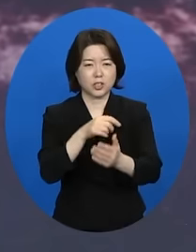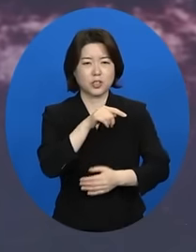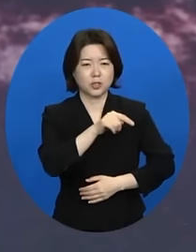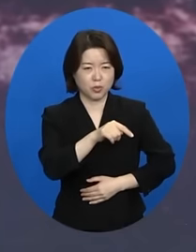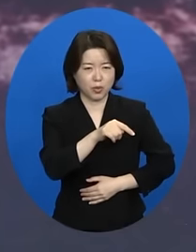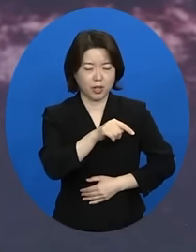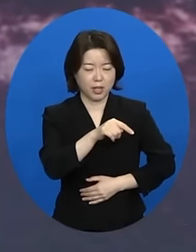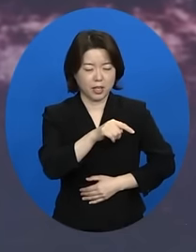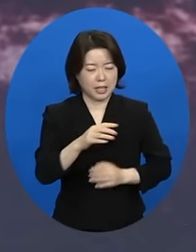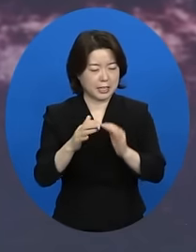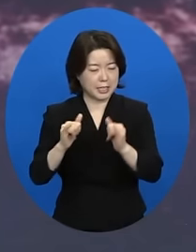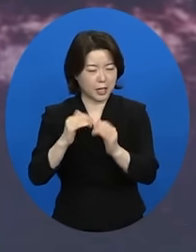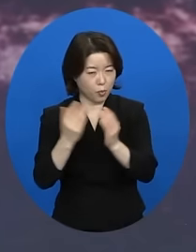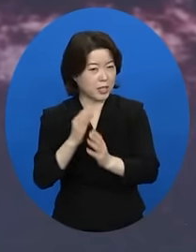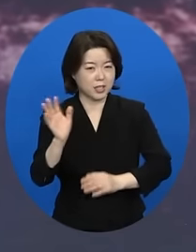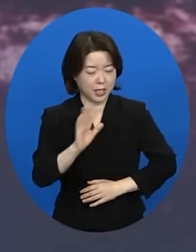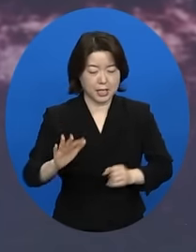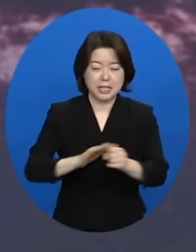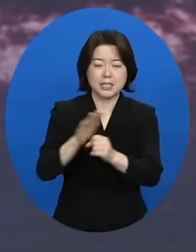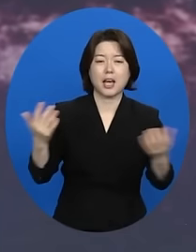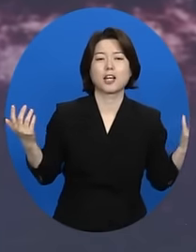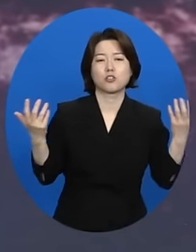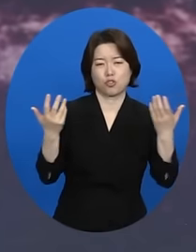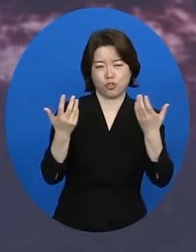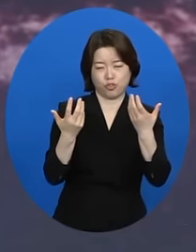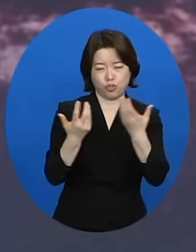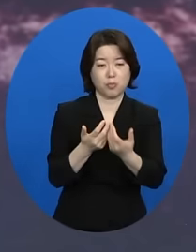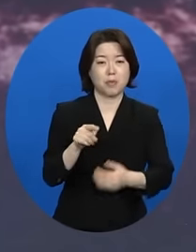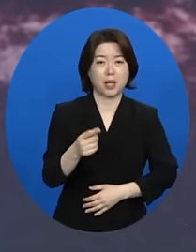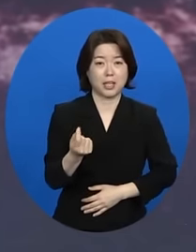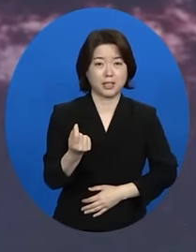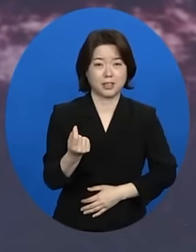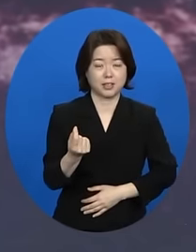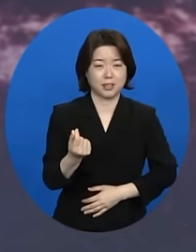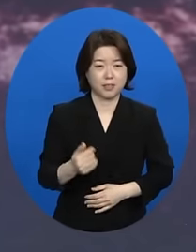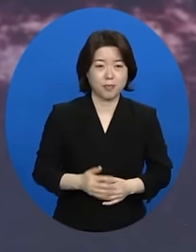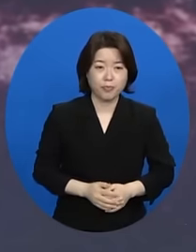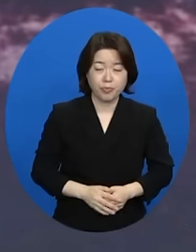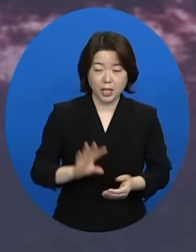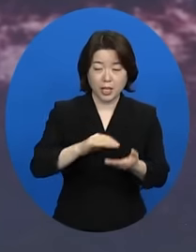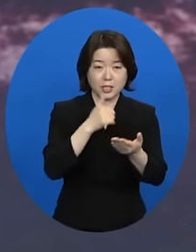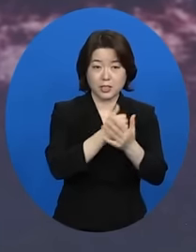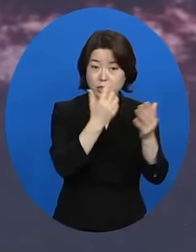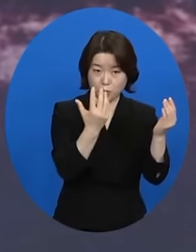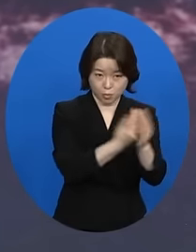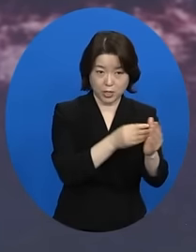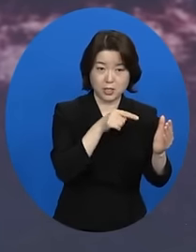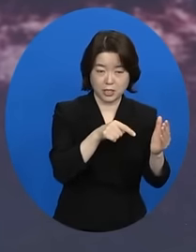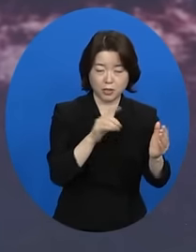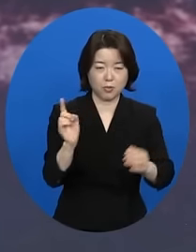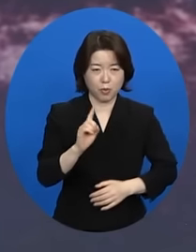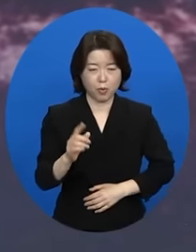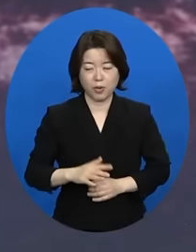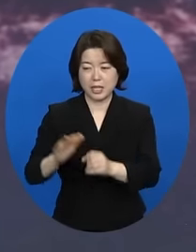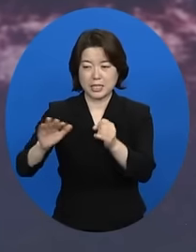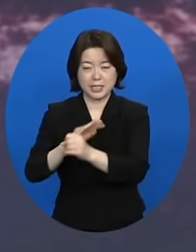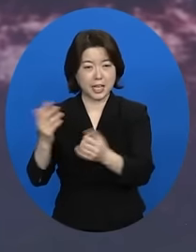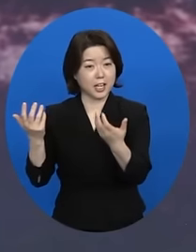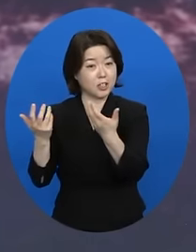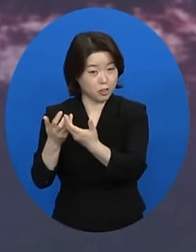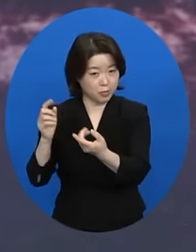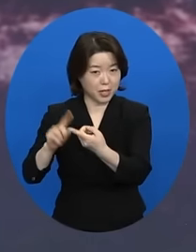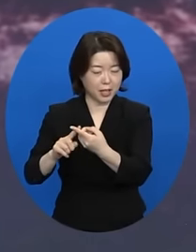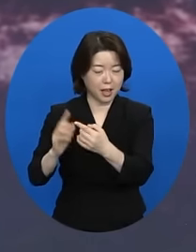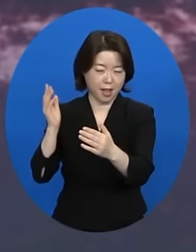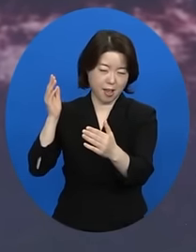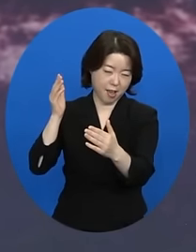것이 아니에요. 사랑으로 충만해지는 것입니다. 그래서 이렇게 표현했습니다. 그리스도의 완전은 사랑의 충만함에 대한